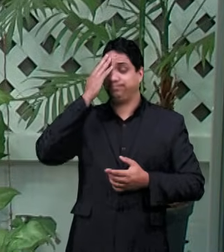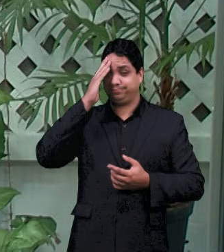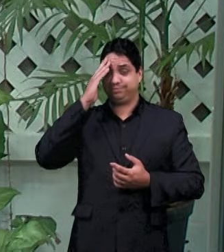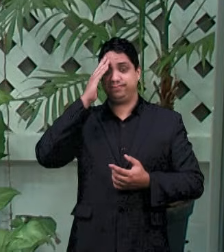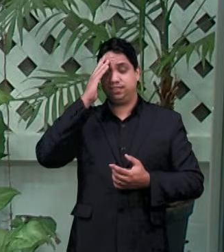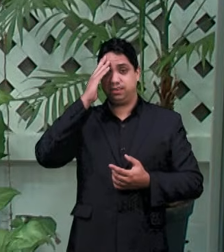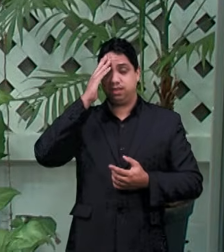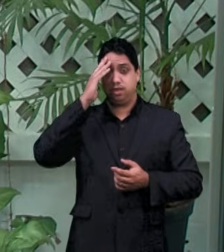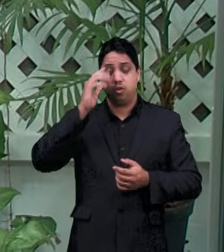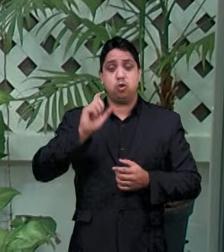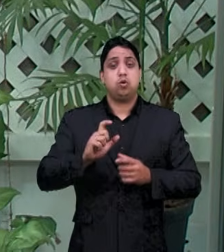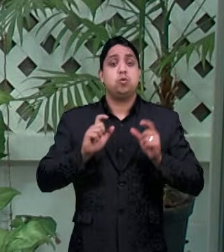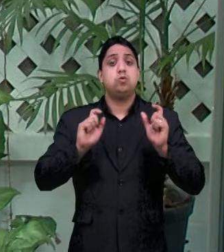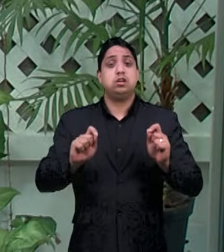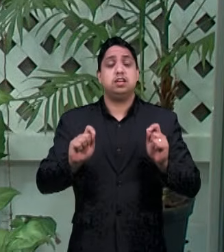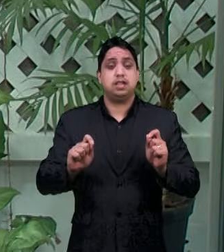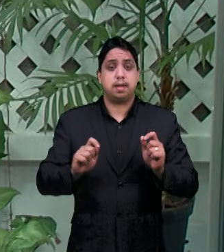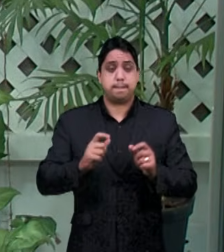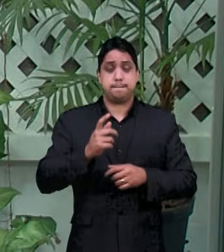Cette perle